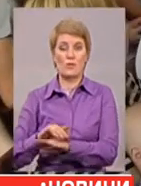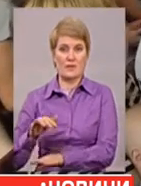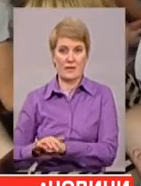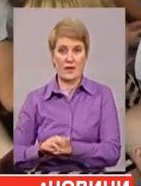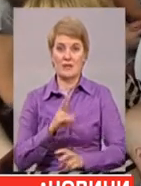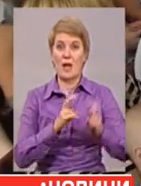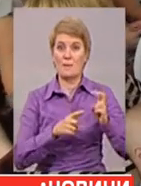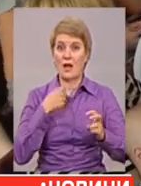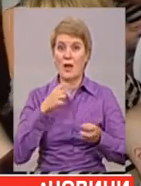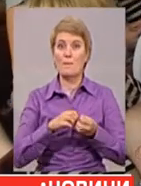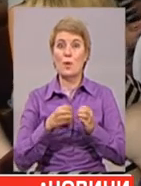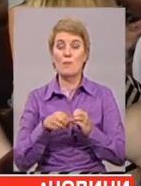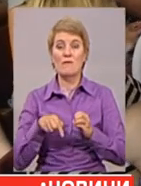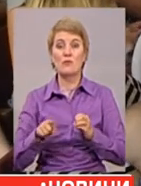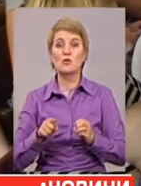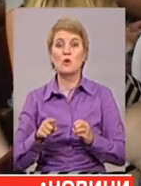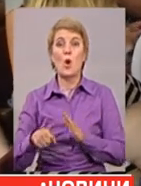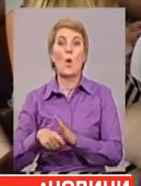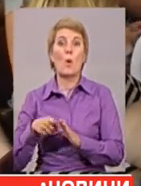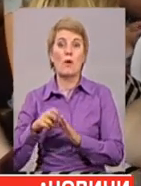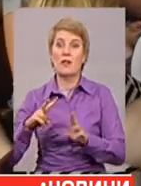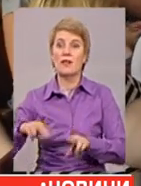тому, що копальня не приносить прибутку.